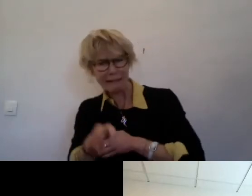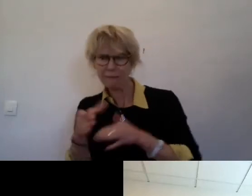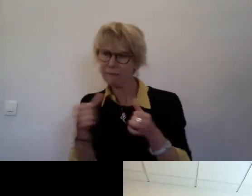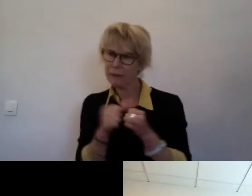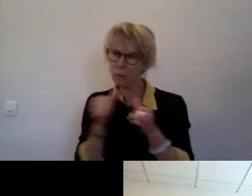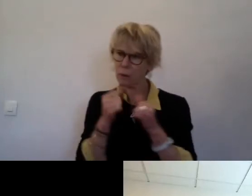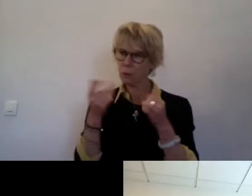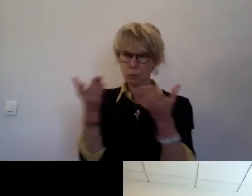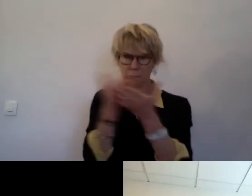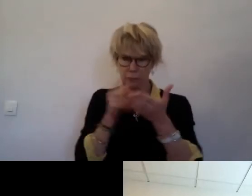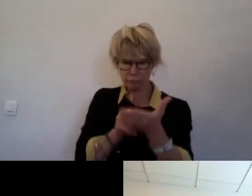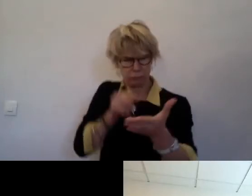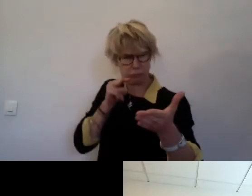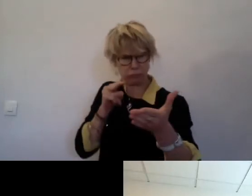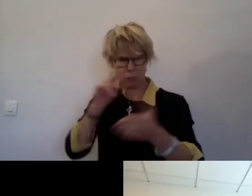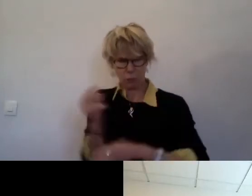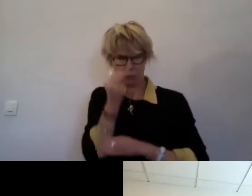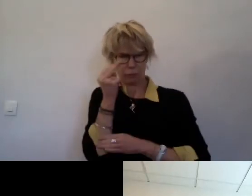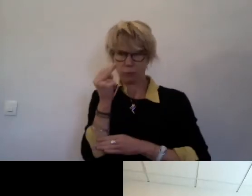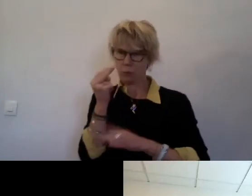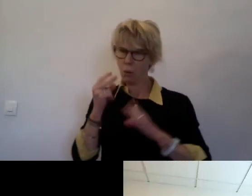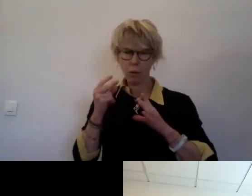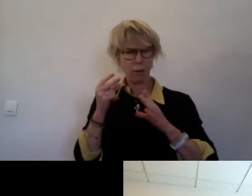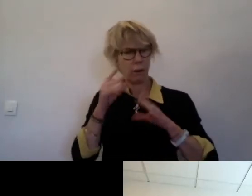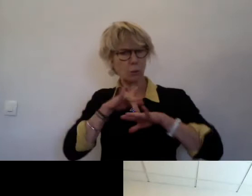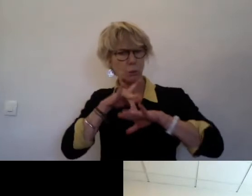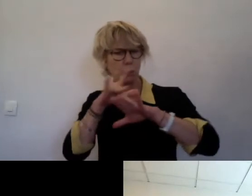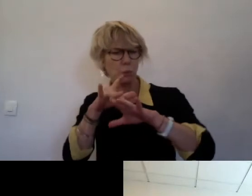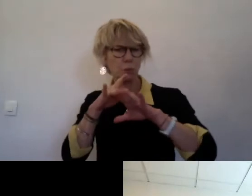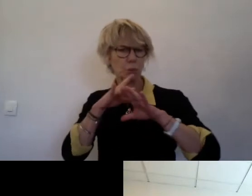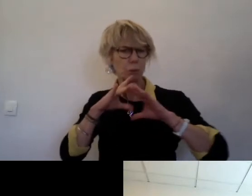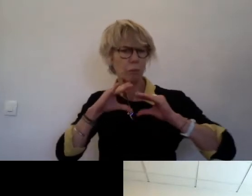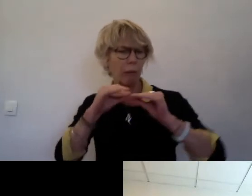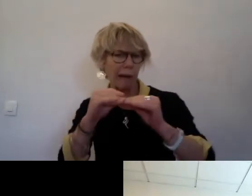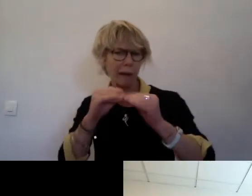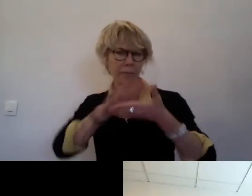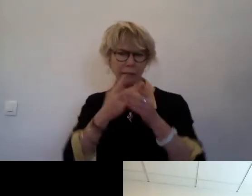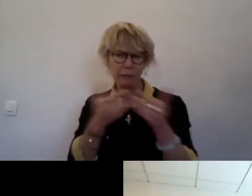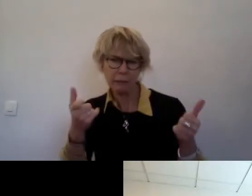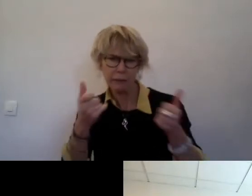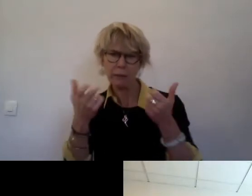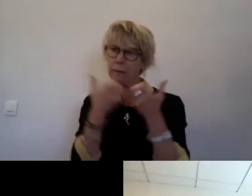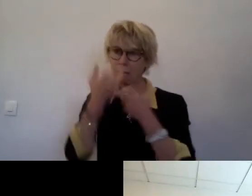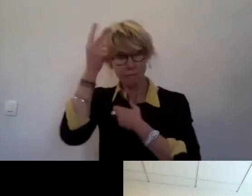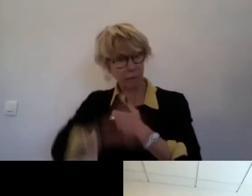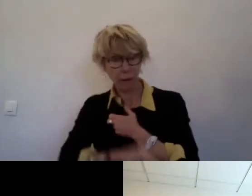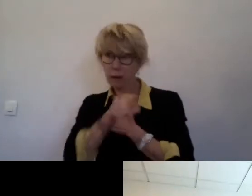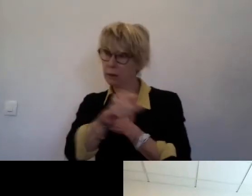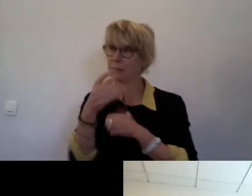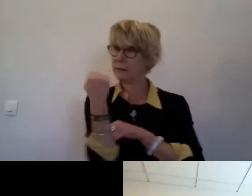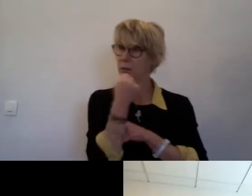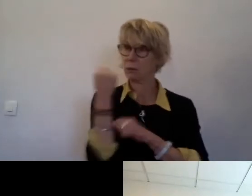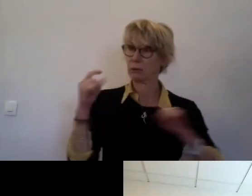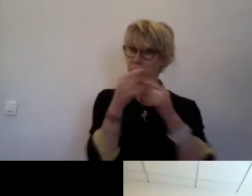pratiques, notamment par rapport à l'isolement géographique et par rapport aussi aux interdictions de visite. Dans